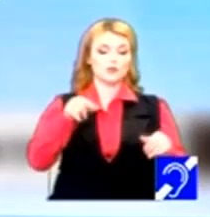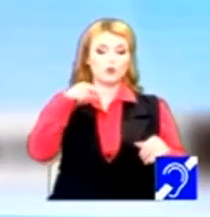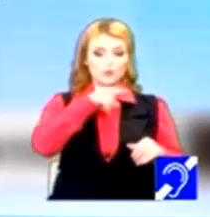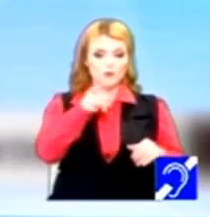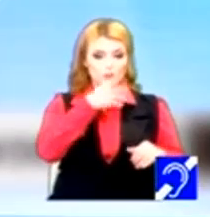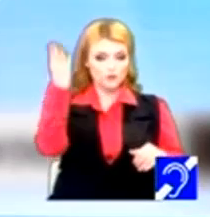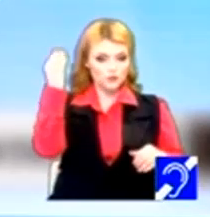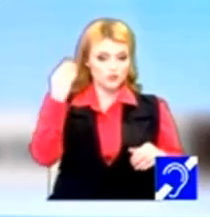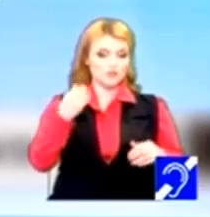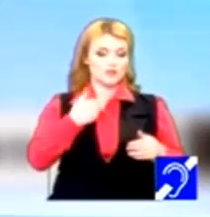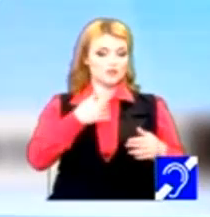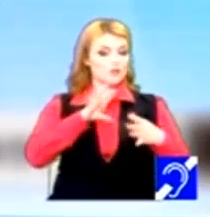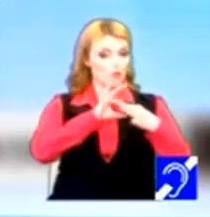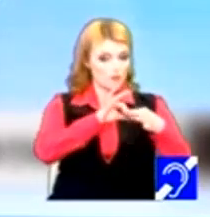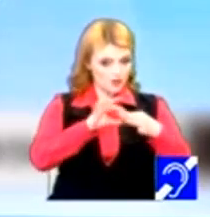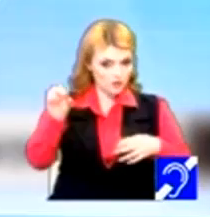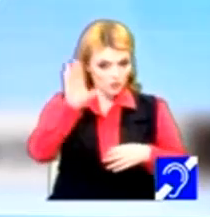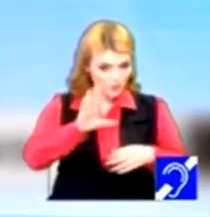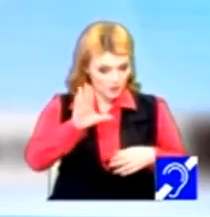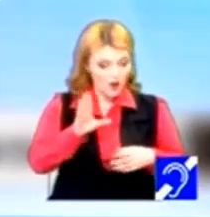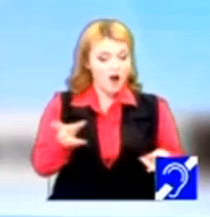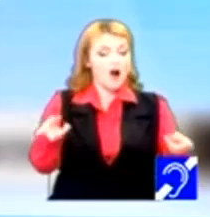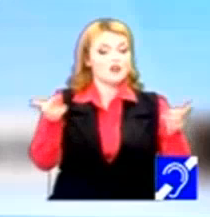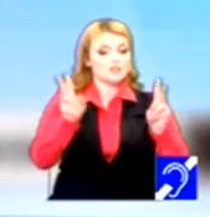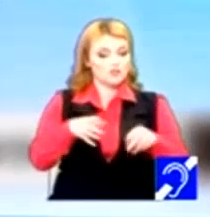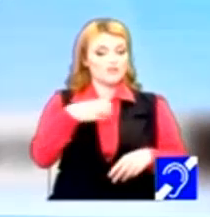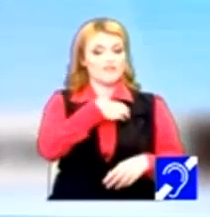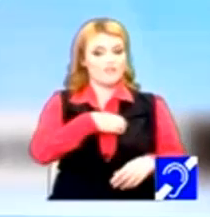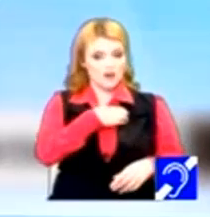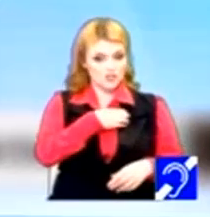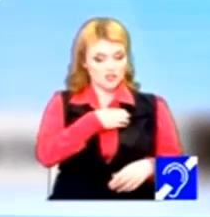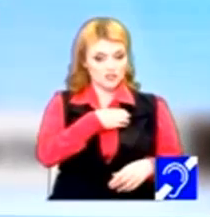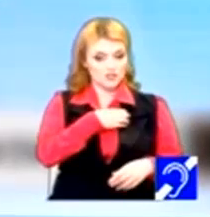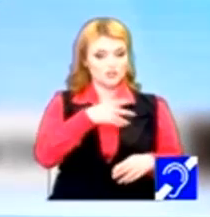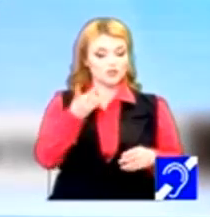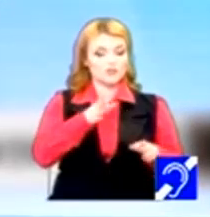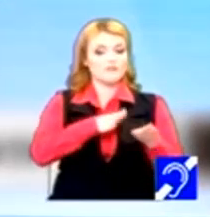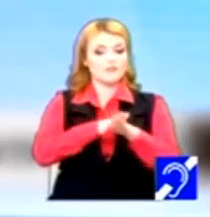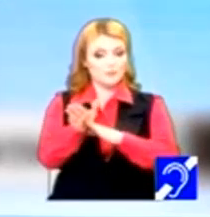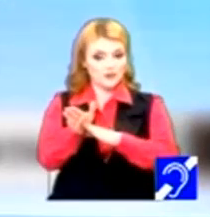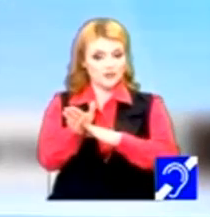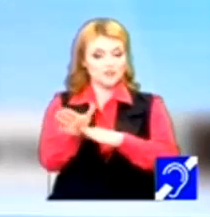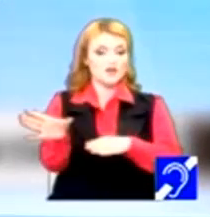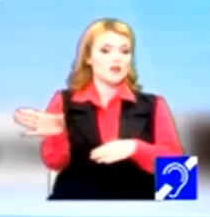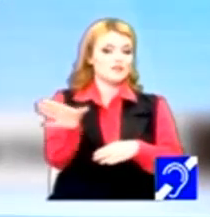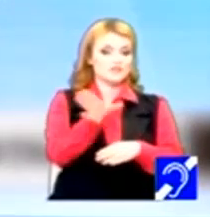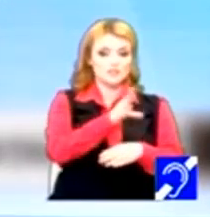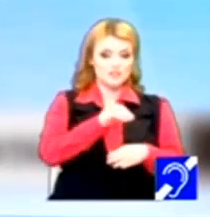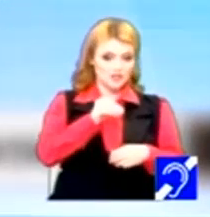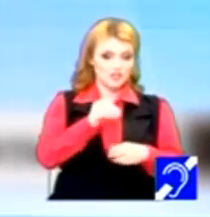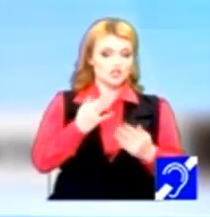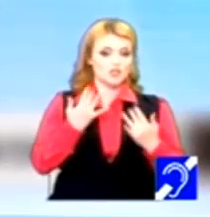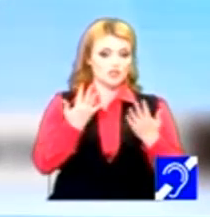Europeană rămâne și este obiectivul care trebuie